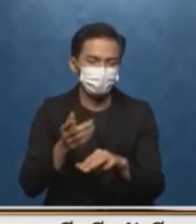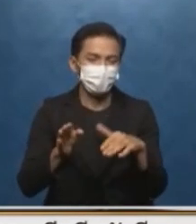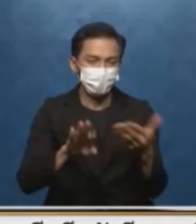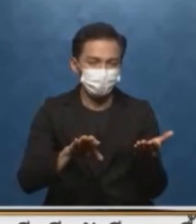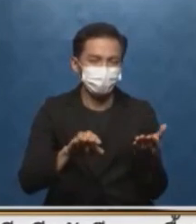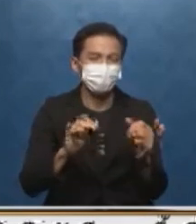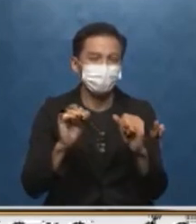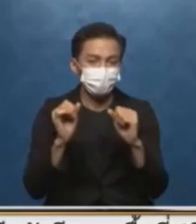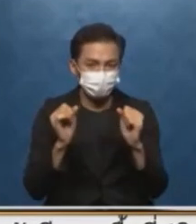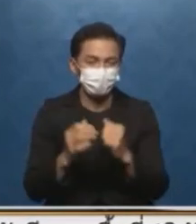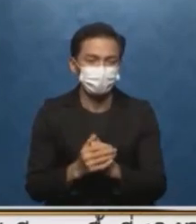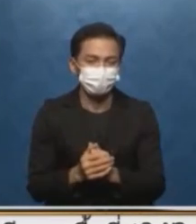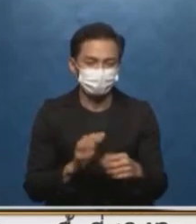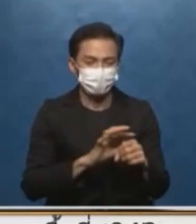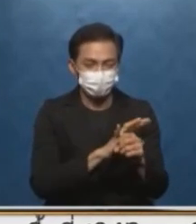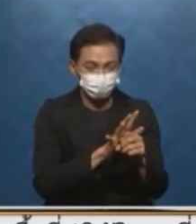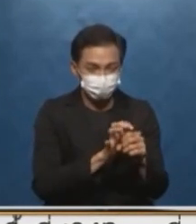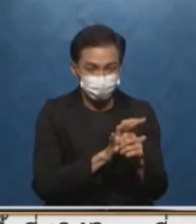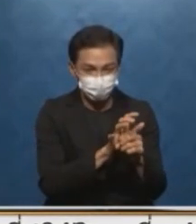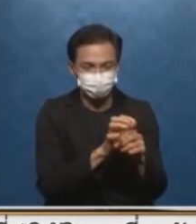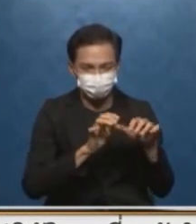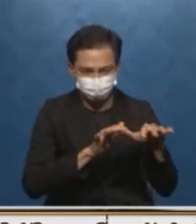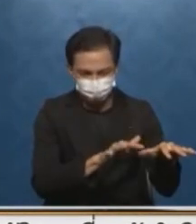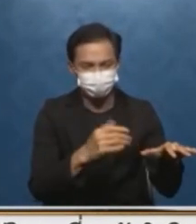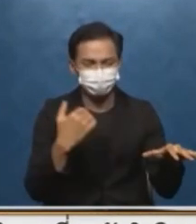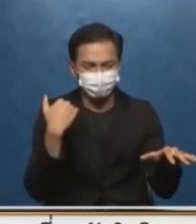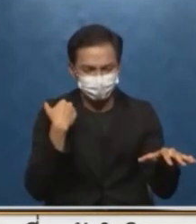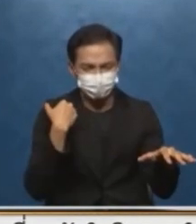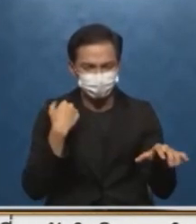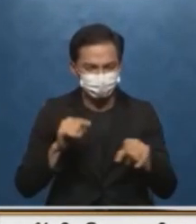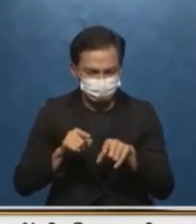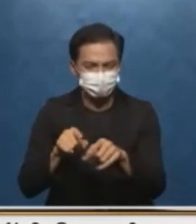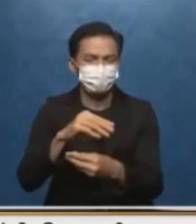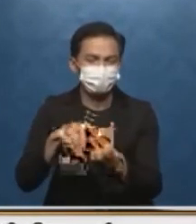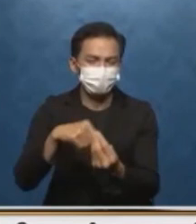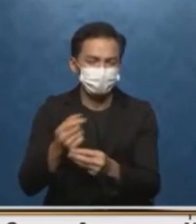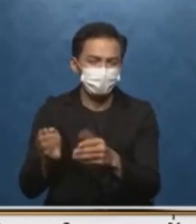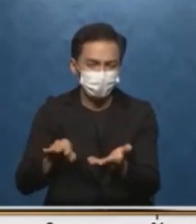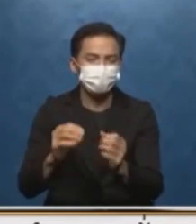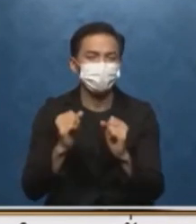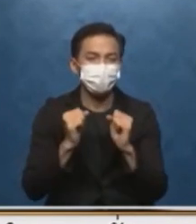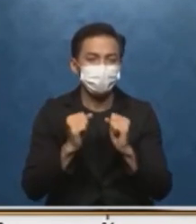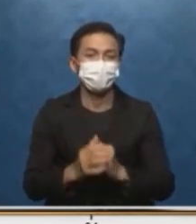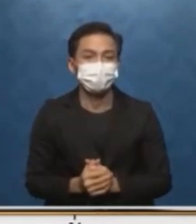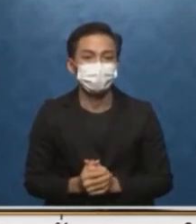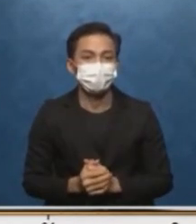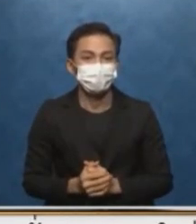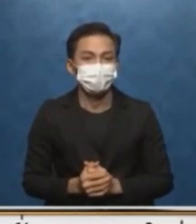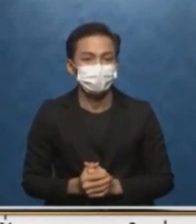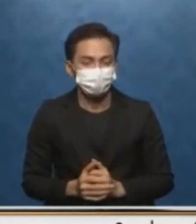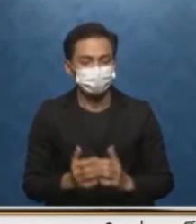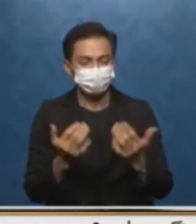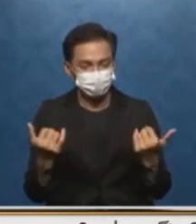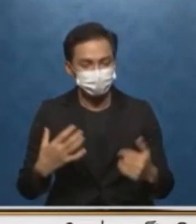กว่าการโรคระบาดที่เรามีอยู่ณขณะนี้วันนี้ค่ะดิฉันขออนุญาตเป็นปากเป็นเสียงให้